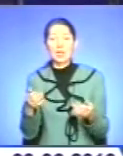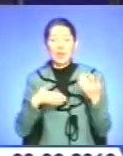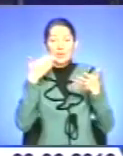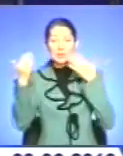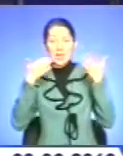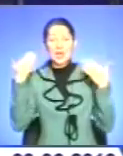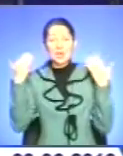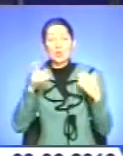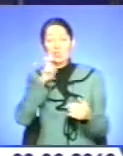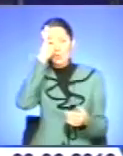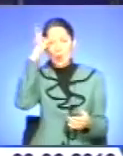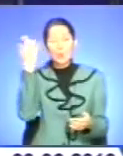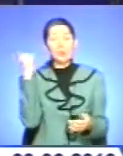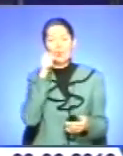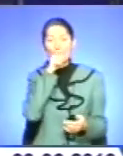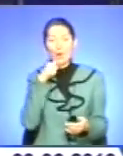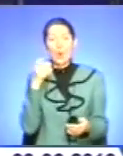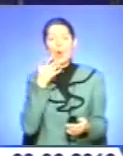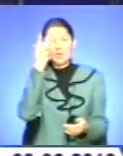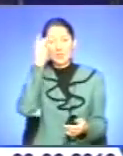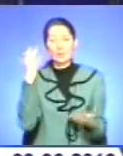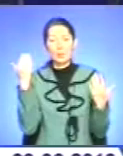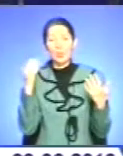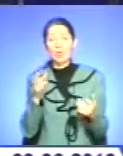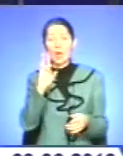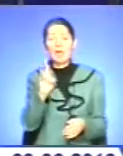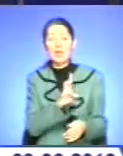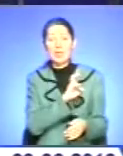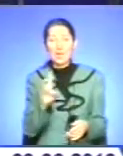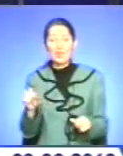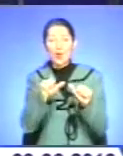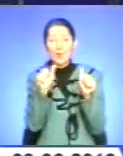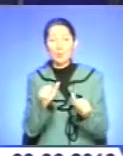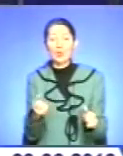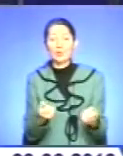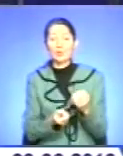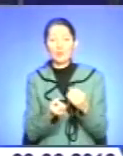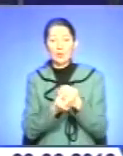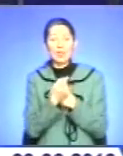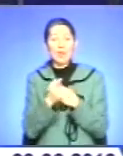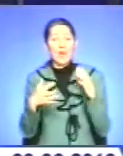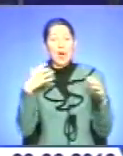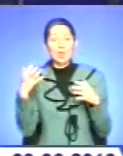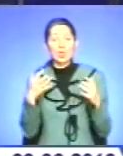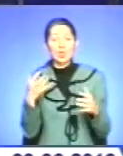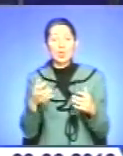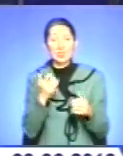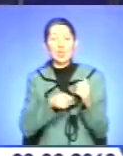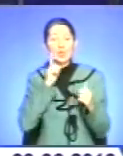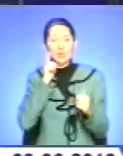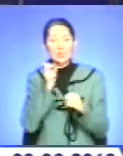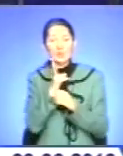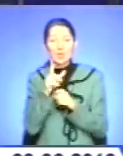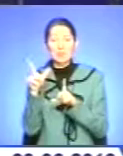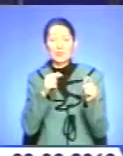Минулого року літній відпочинок релігійного формату викликав ажіотаж серед молоді. 12 виїзних таборів охопили понад